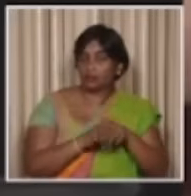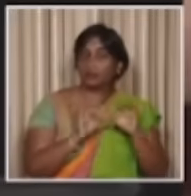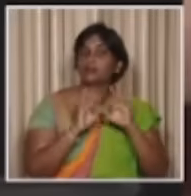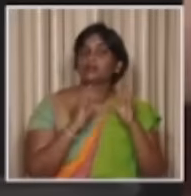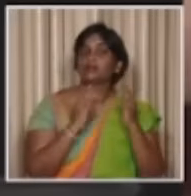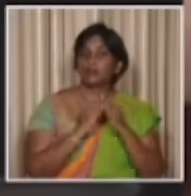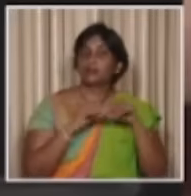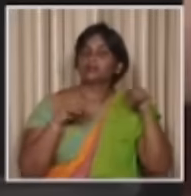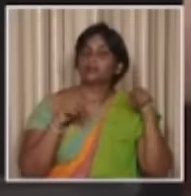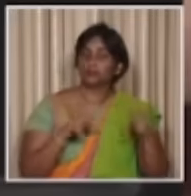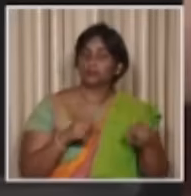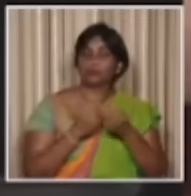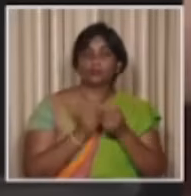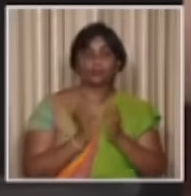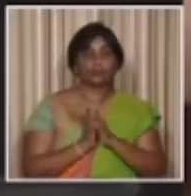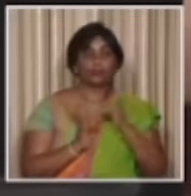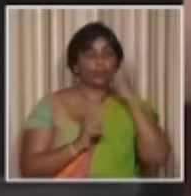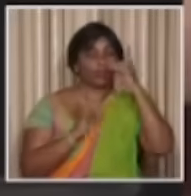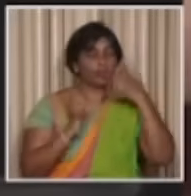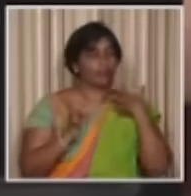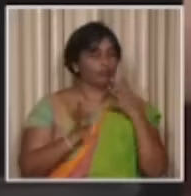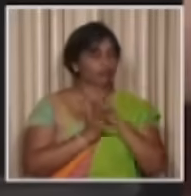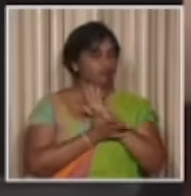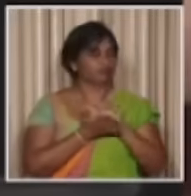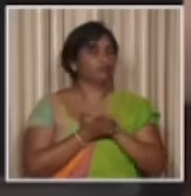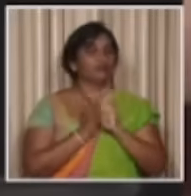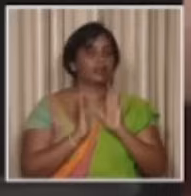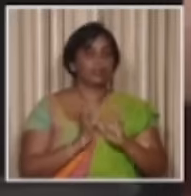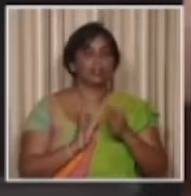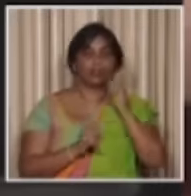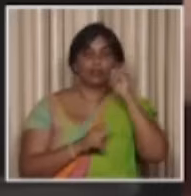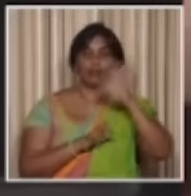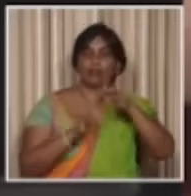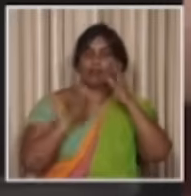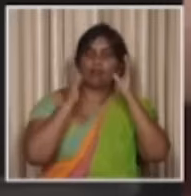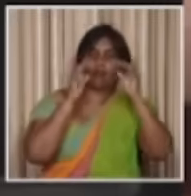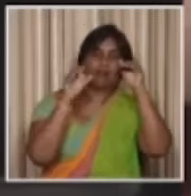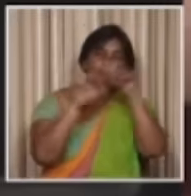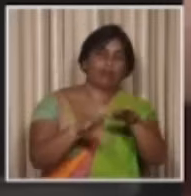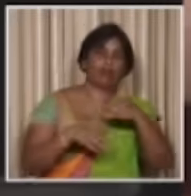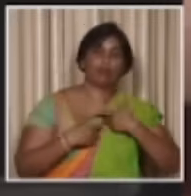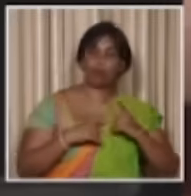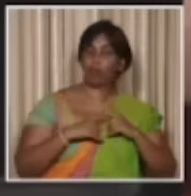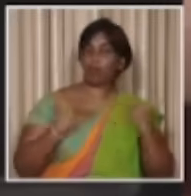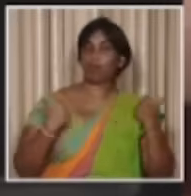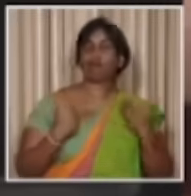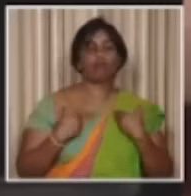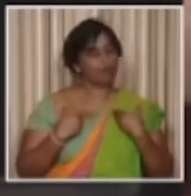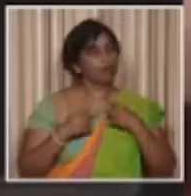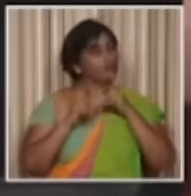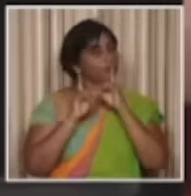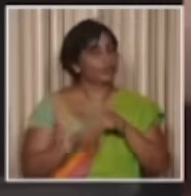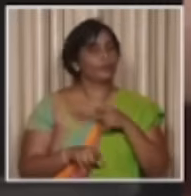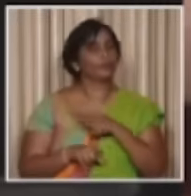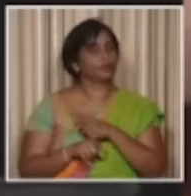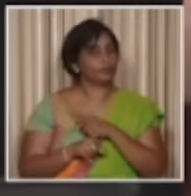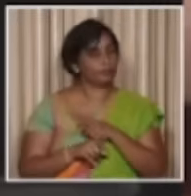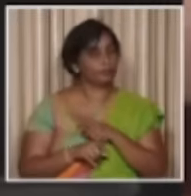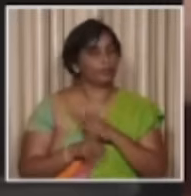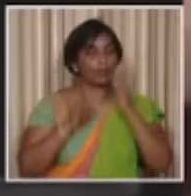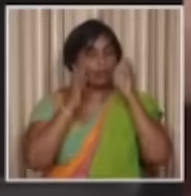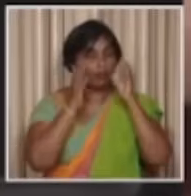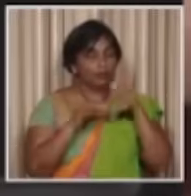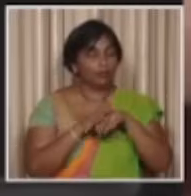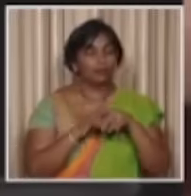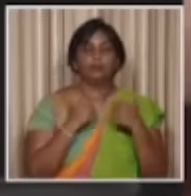පවුල අද තමුන්ට දිවි ලෝකයක් නිර්මාණය කරලා තිනවා ජනතාවට අපායක් ඇති කරලා ඒ නිසා ඒ